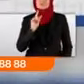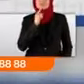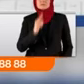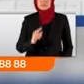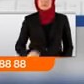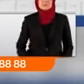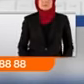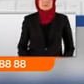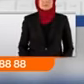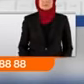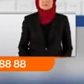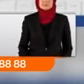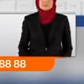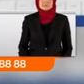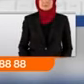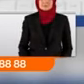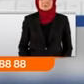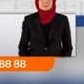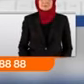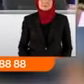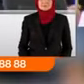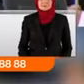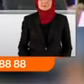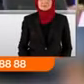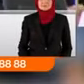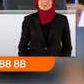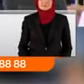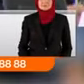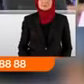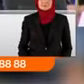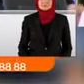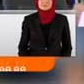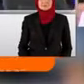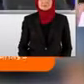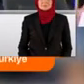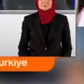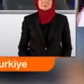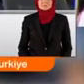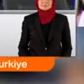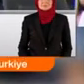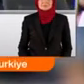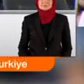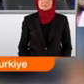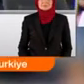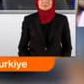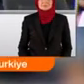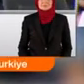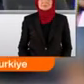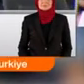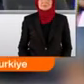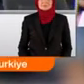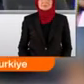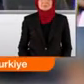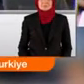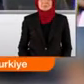belirli ölçülerde fiyat düzenlemesi yapmak zorundayız toplu ulaşımı bizim gibi Metropol yerlerde